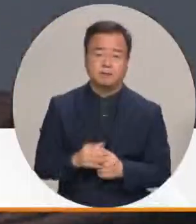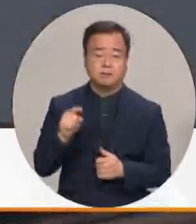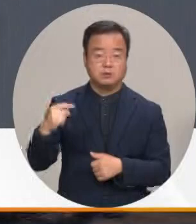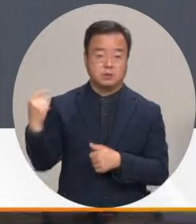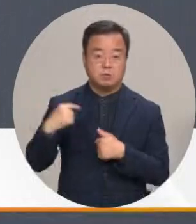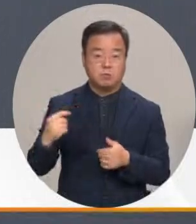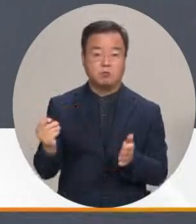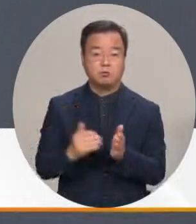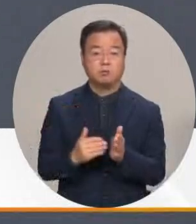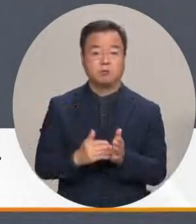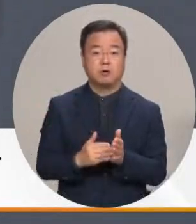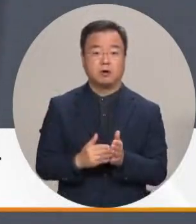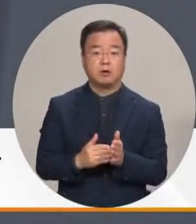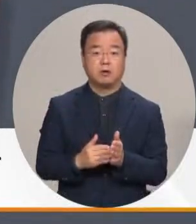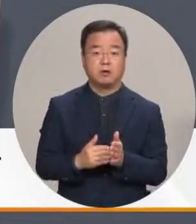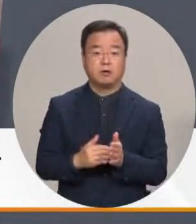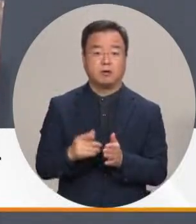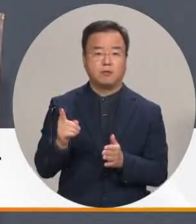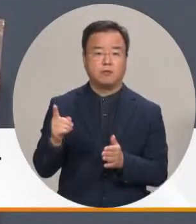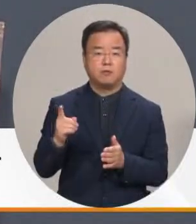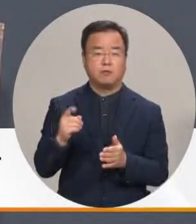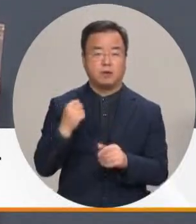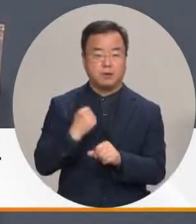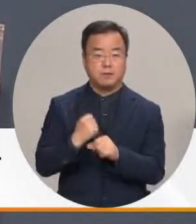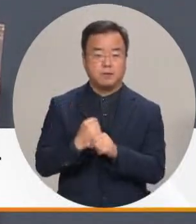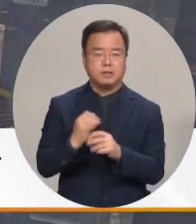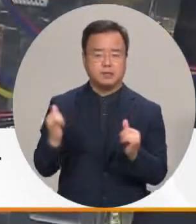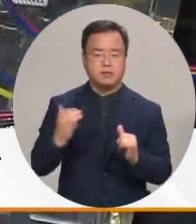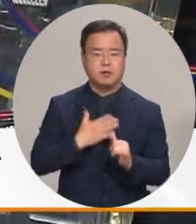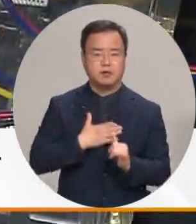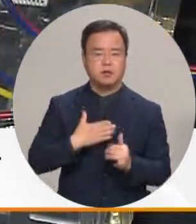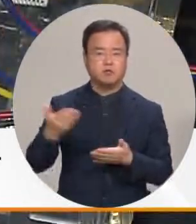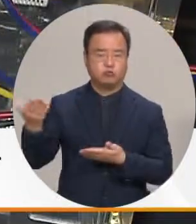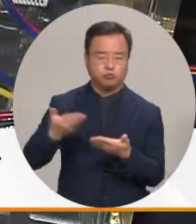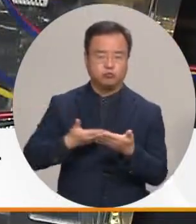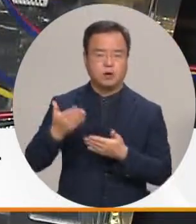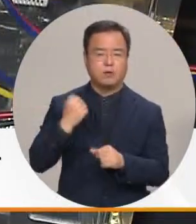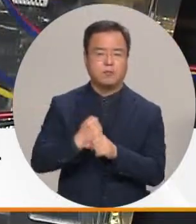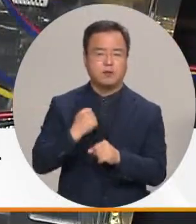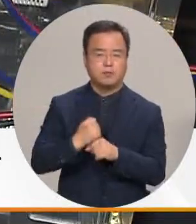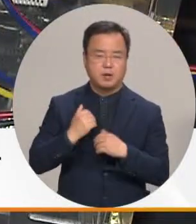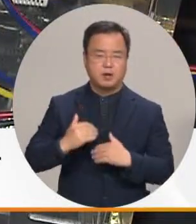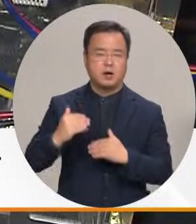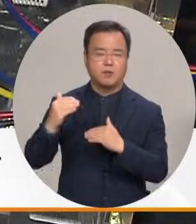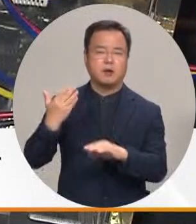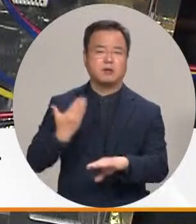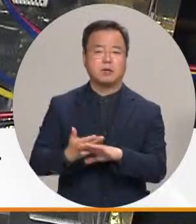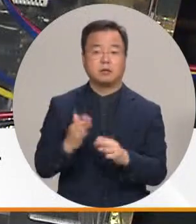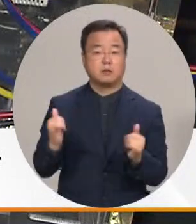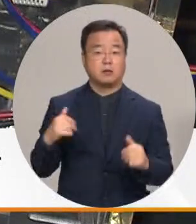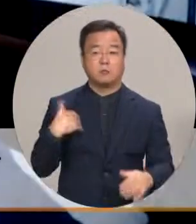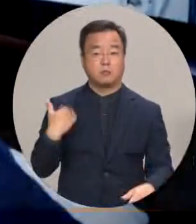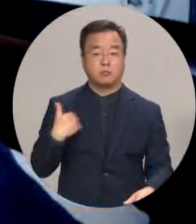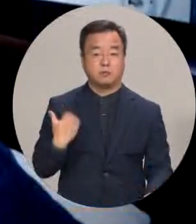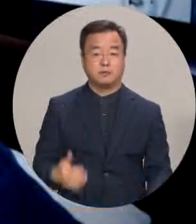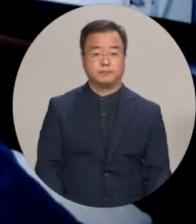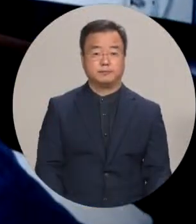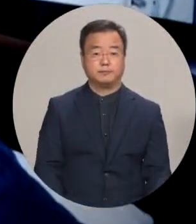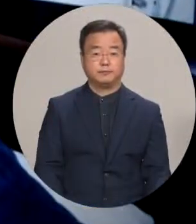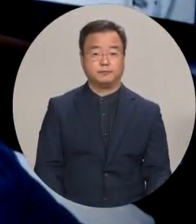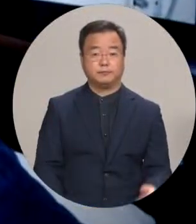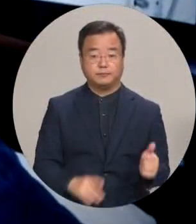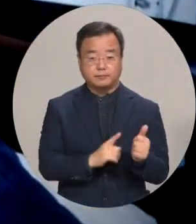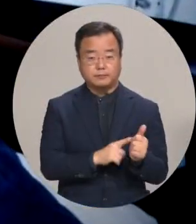오더예요. 그러니까 작가하고 나하고 주고받고 만드는 그 과정을 다른 사람은 몰라요.